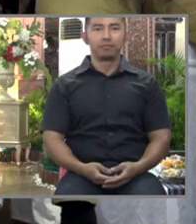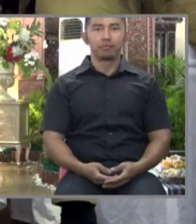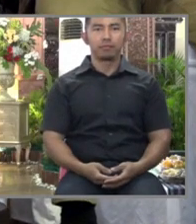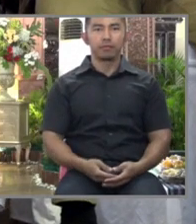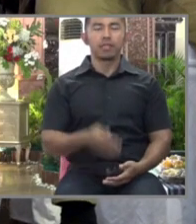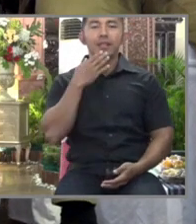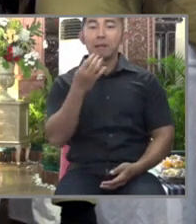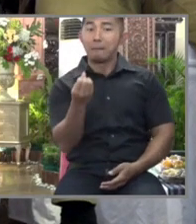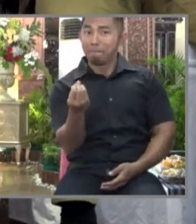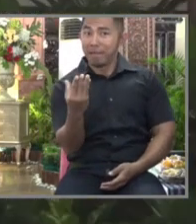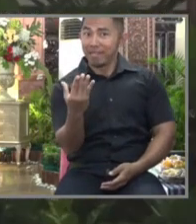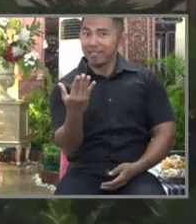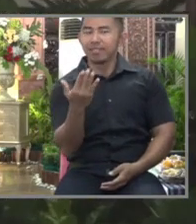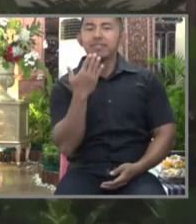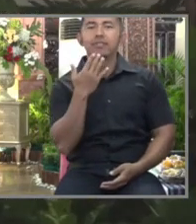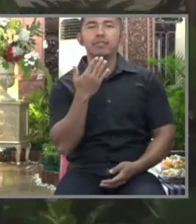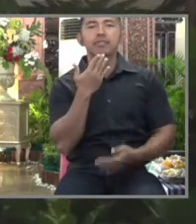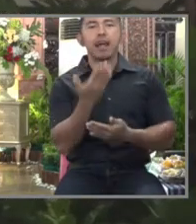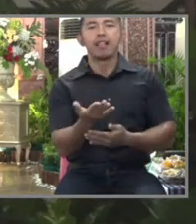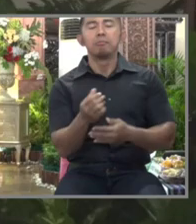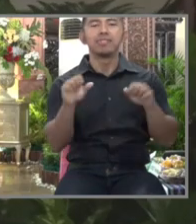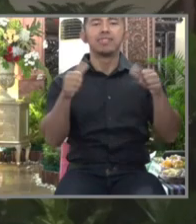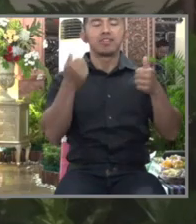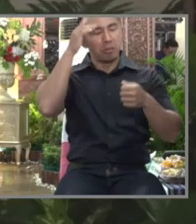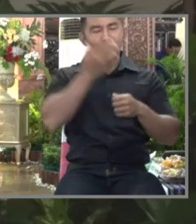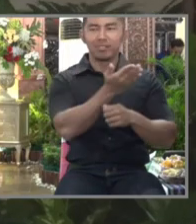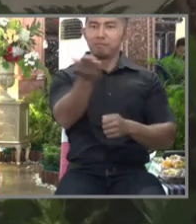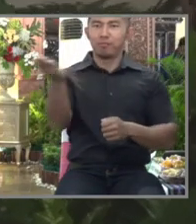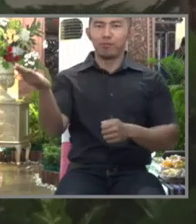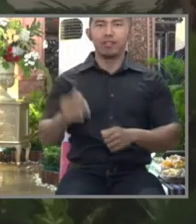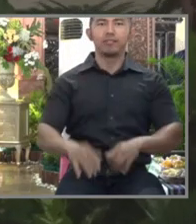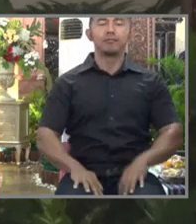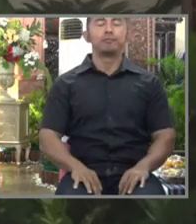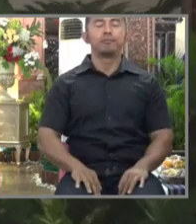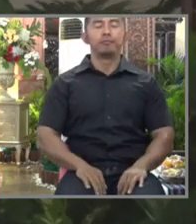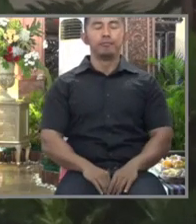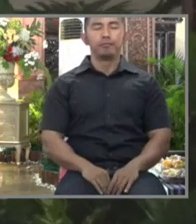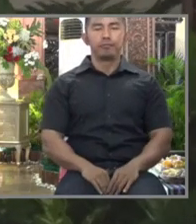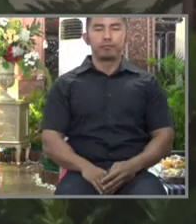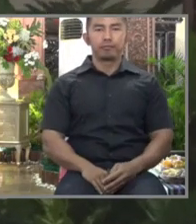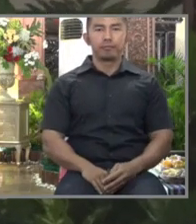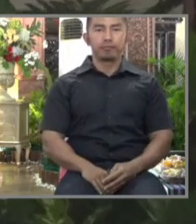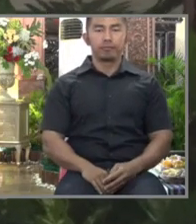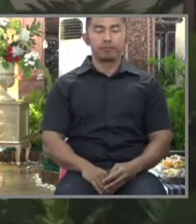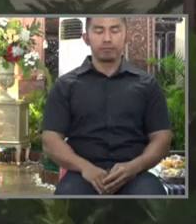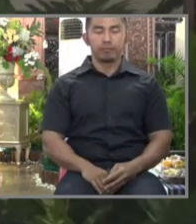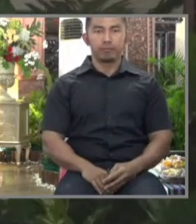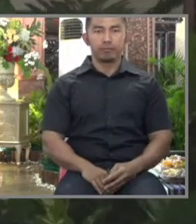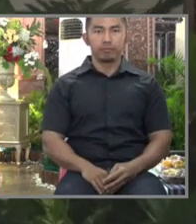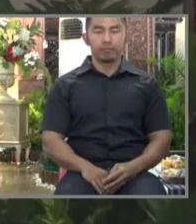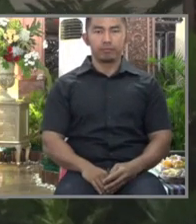Selamat pagi, salam sejahtera untuk kita semuanya, Om Swastiastu Namo Buddhaya.